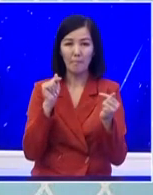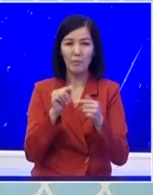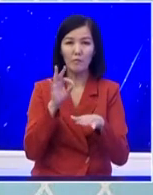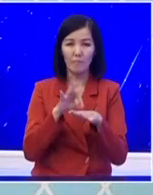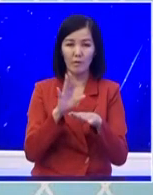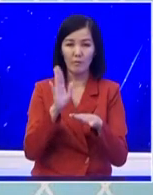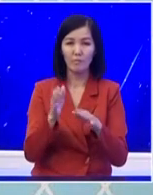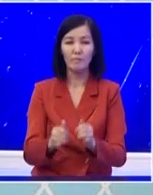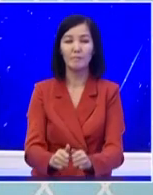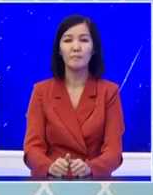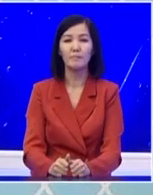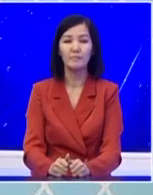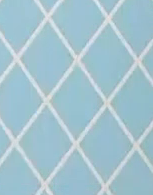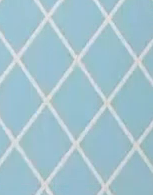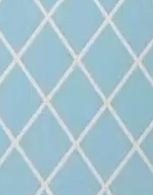казахстанца.